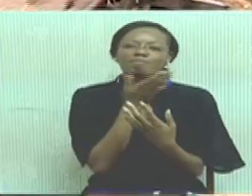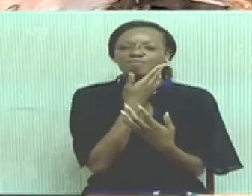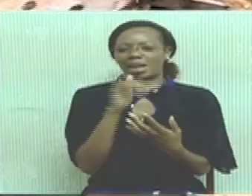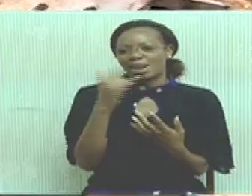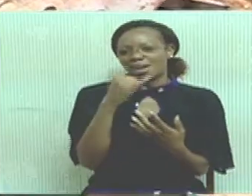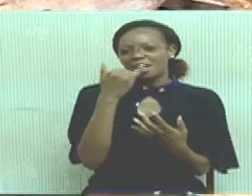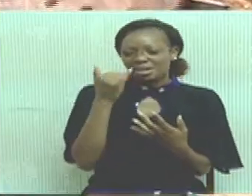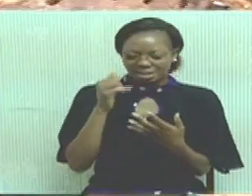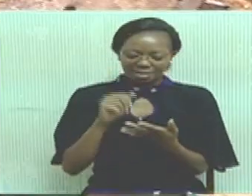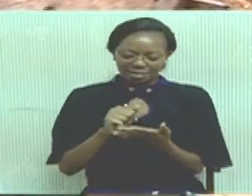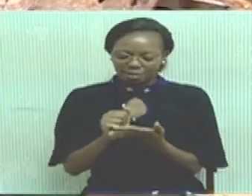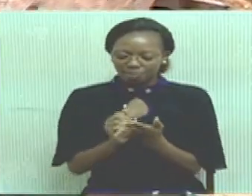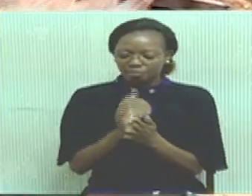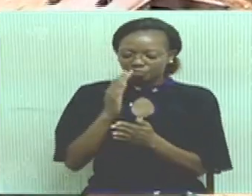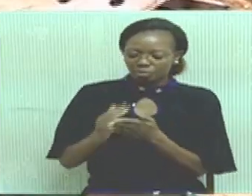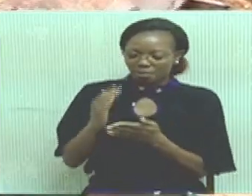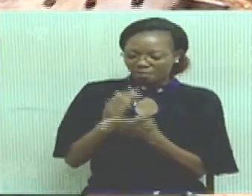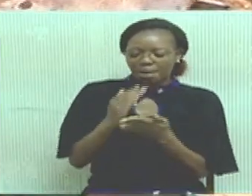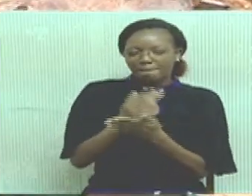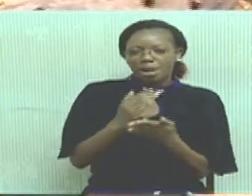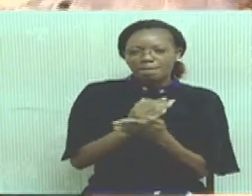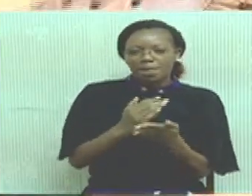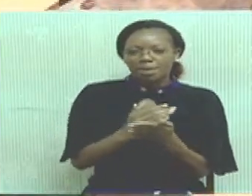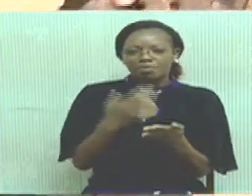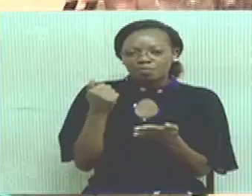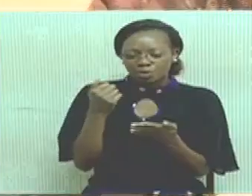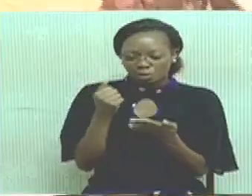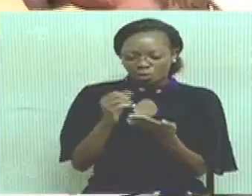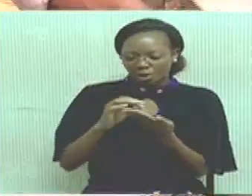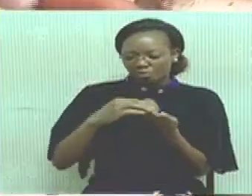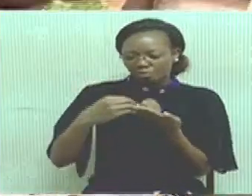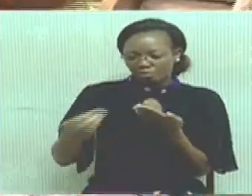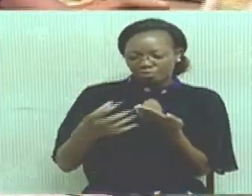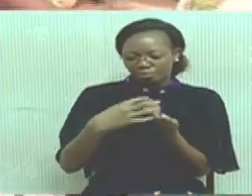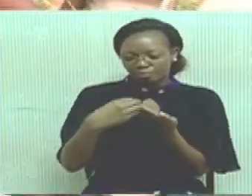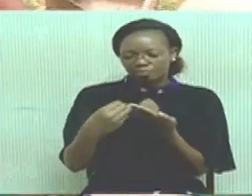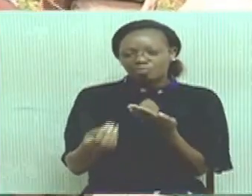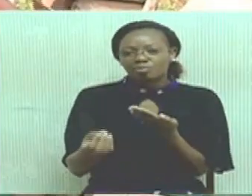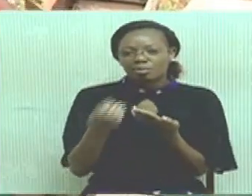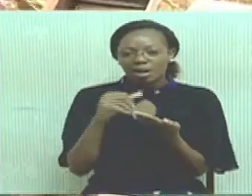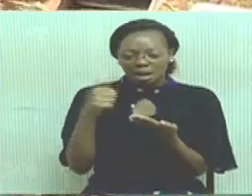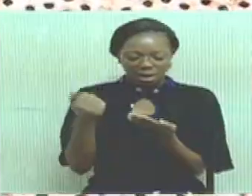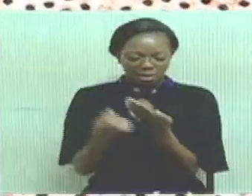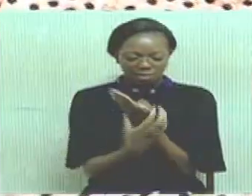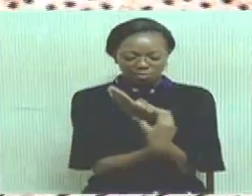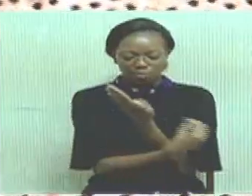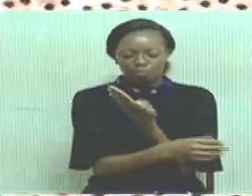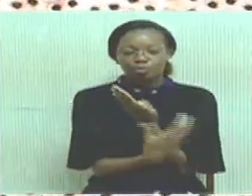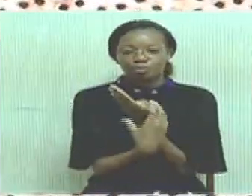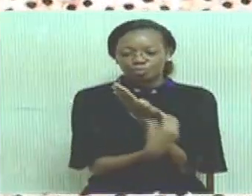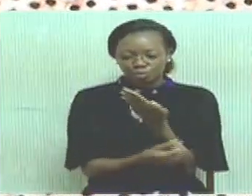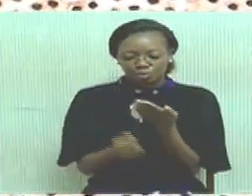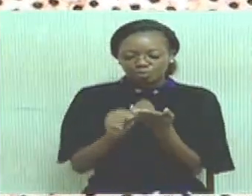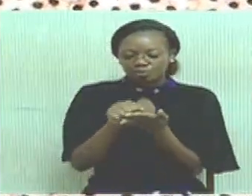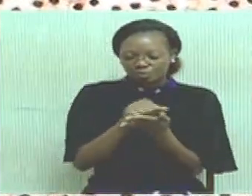bran. Sasa ng'ombe inakula yote, hata ng'ombe akuanga inajua kitu gani anakula. Hiyo inasiaga kabisa. Kuna ingine